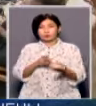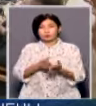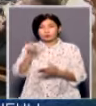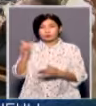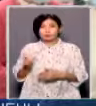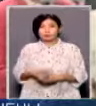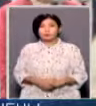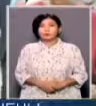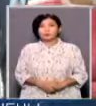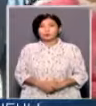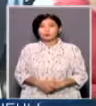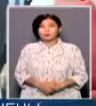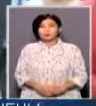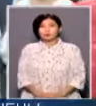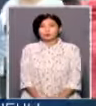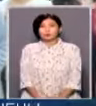президента Казахстана.